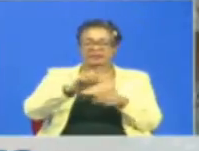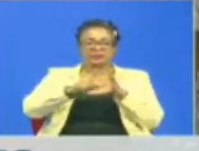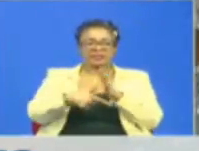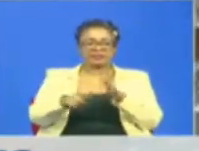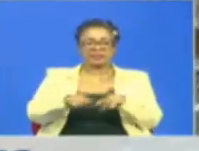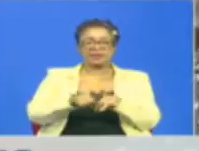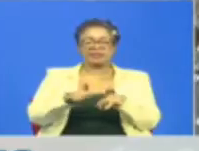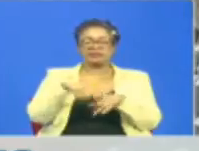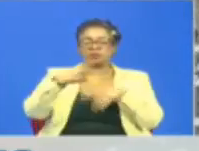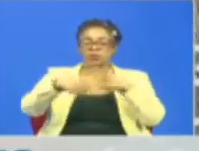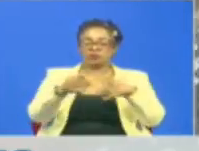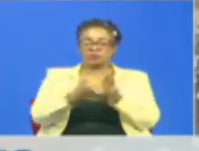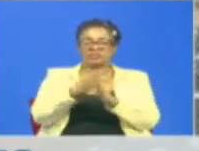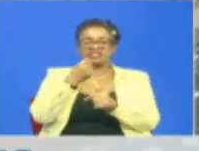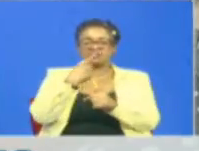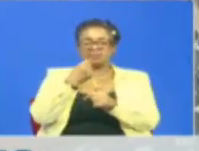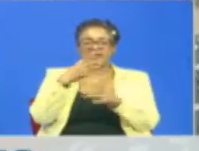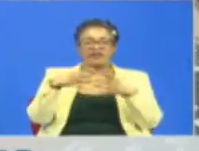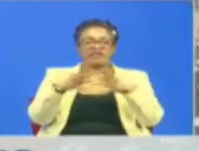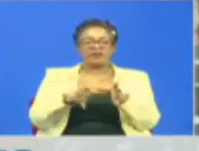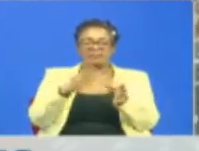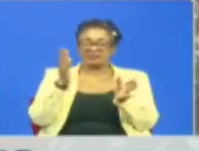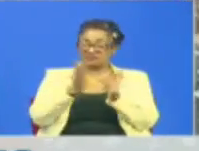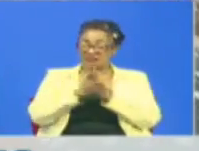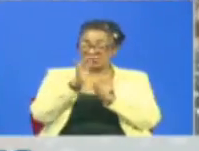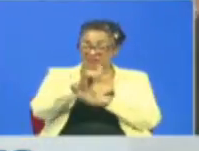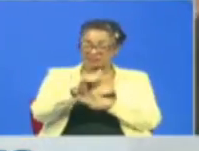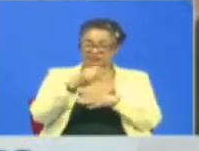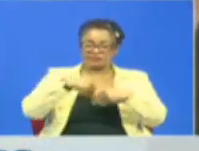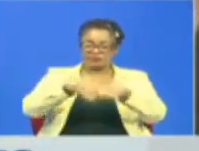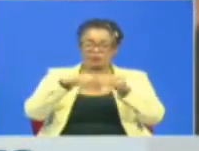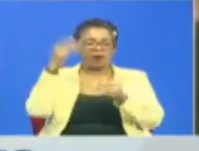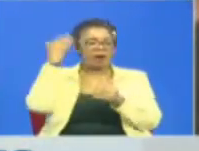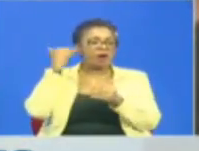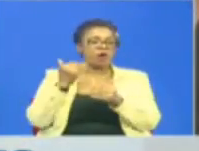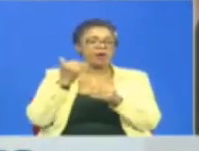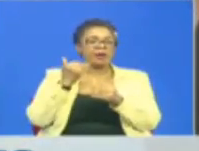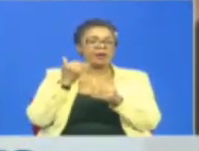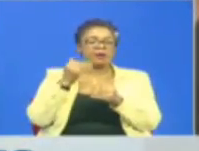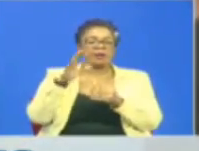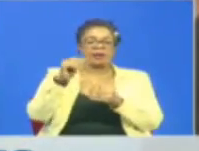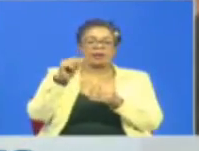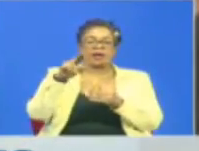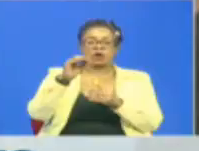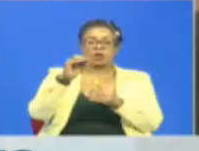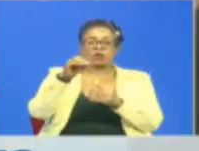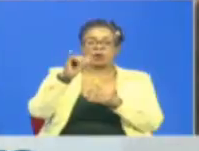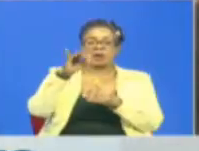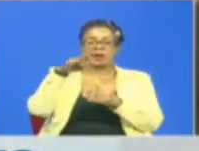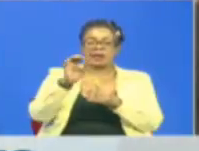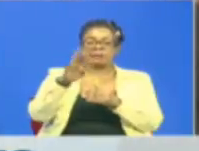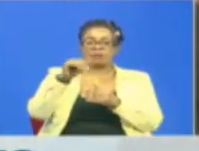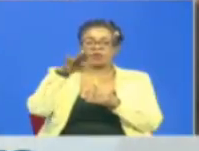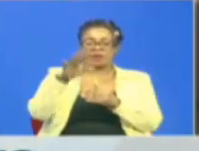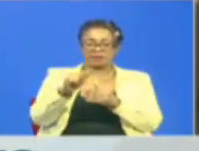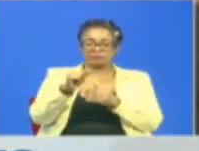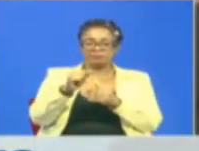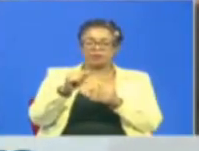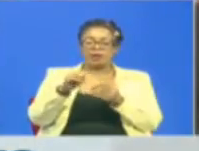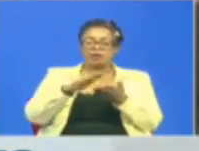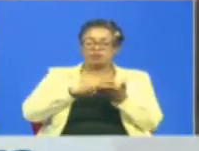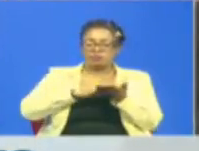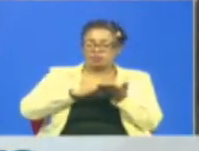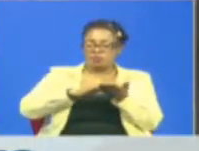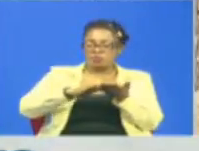treatment. The family filed a suit with the guidance of a lawyer identified as Caroline Muhia. It was all smooth until